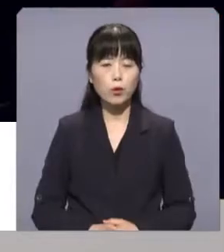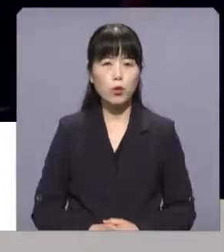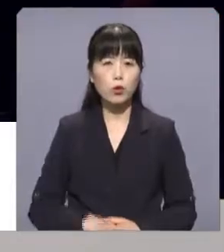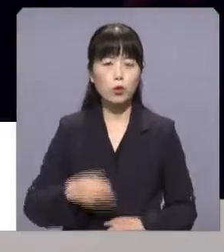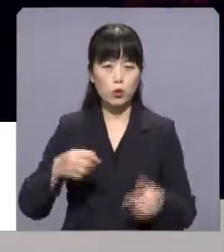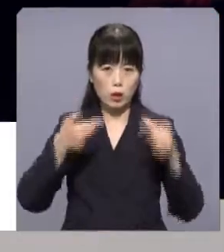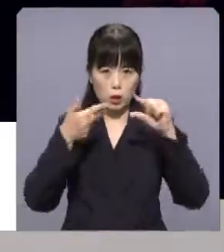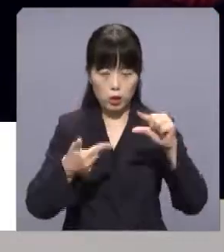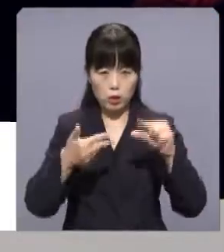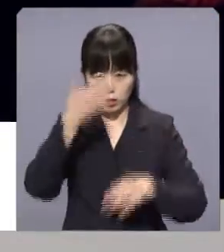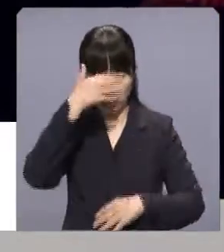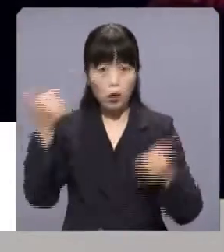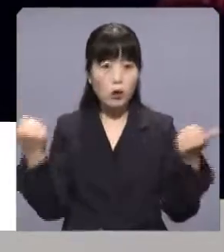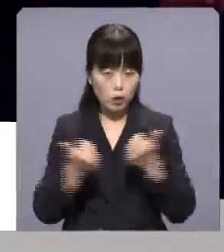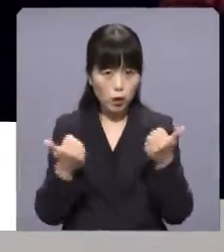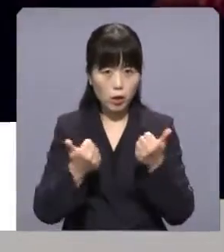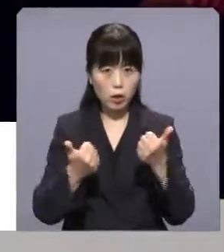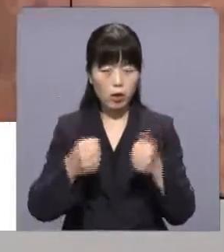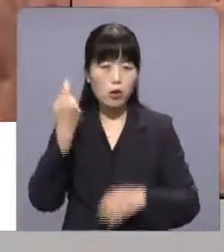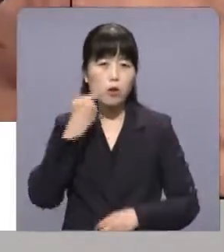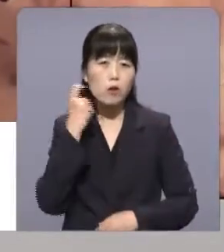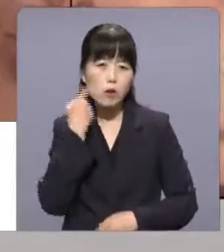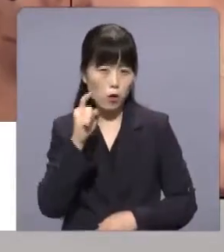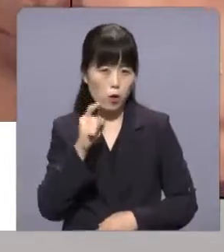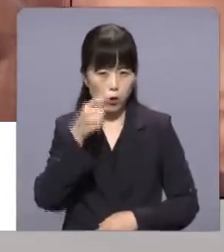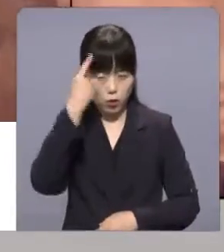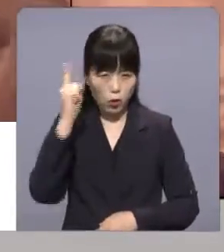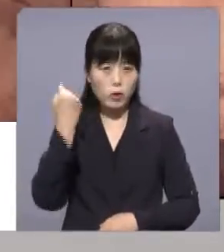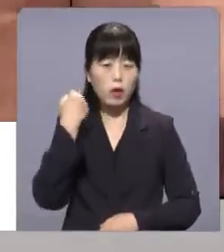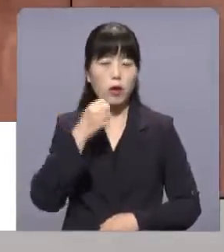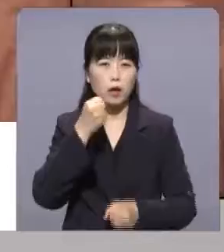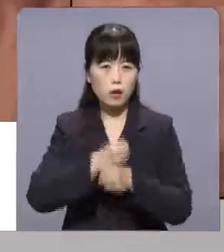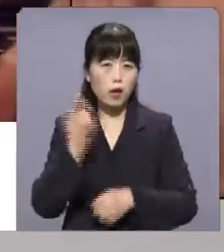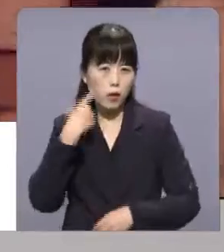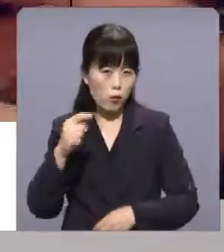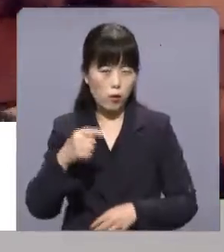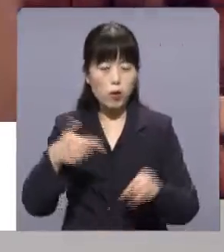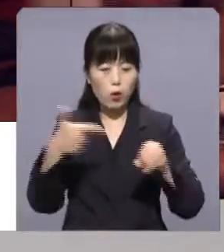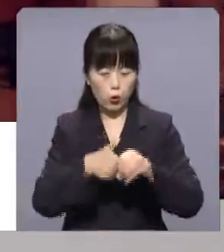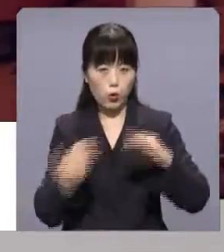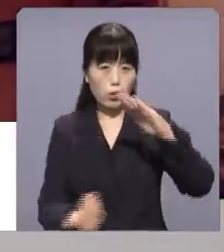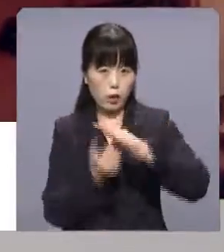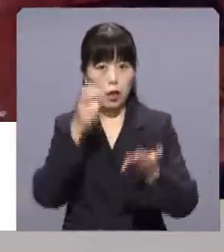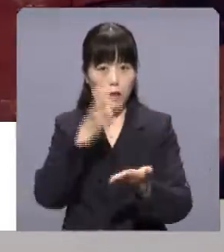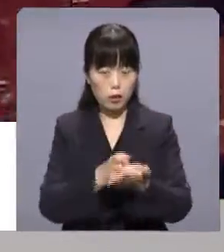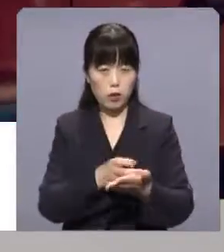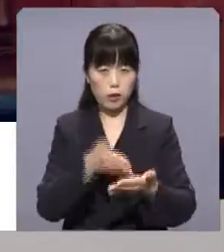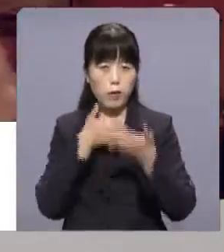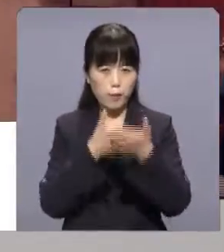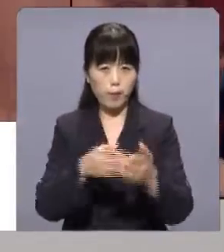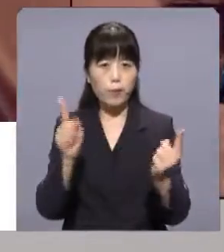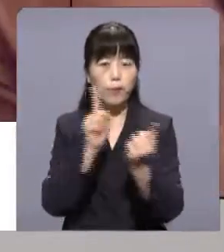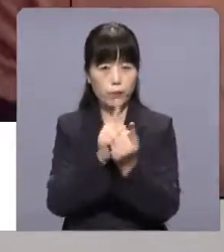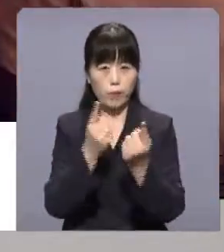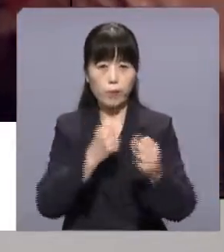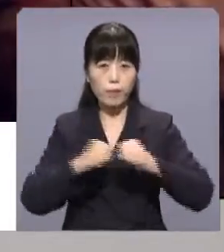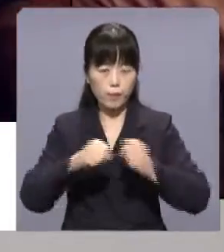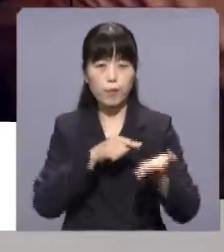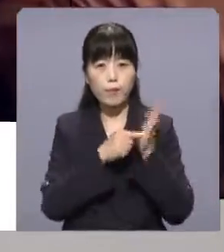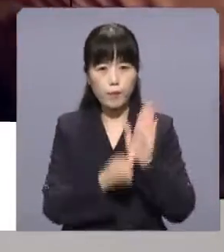주요 7개국 G7 정상들이 러시아산 금의 수입 금지와 원유 가격 상한제 카드를 빼들며 공동 대응에